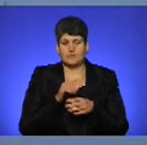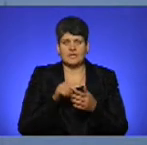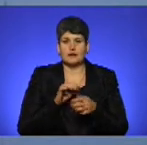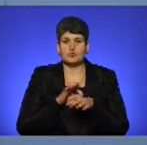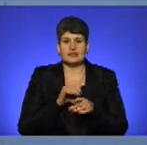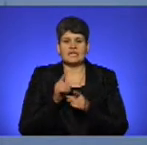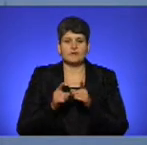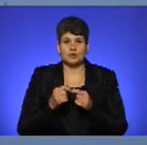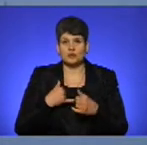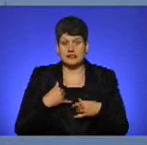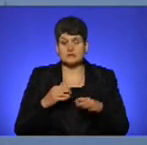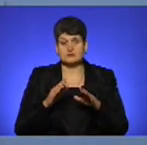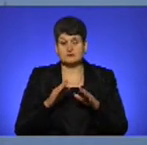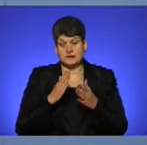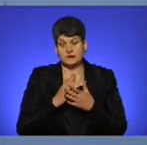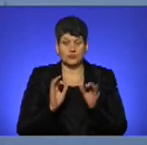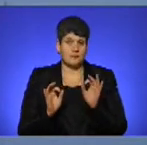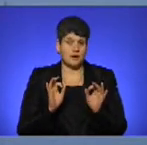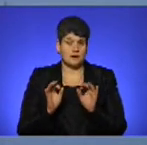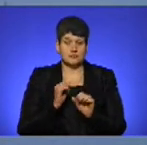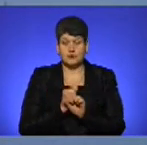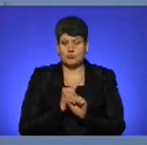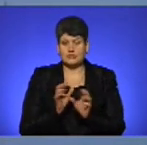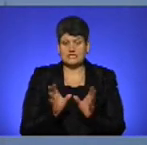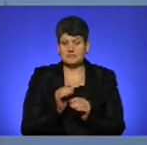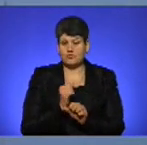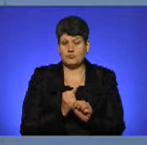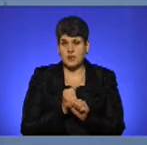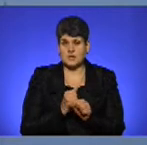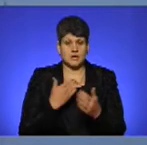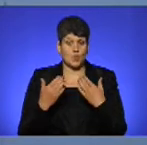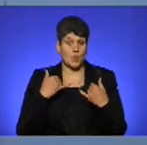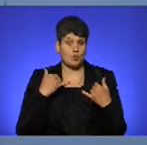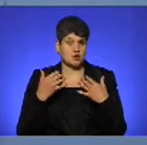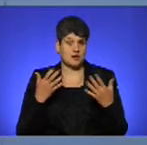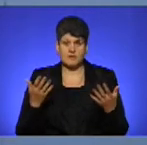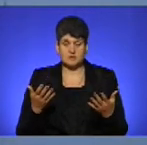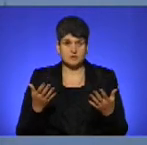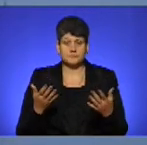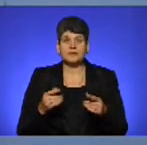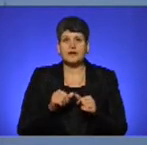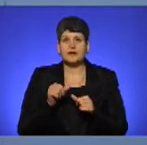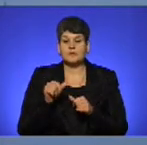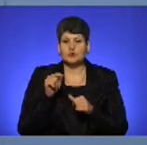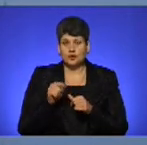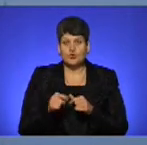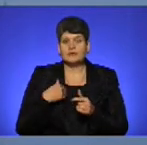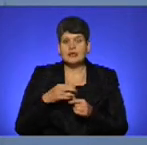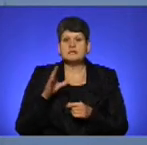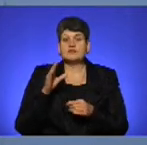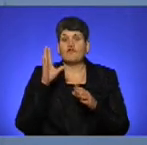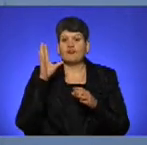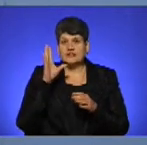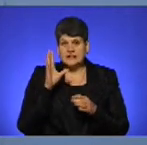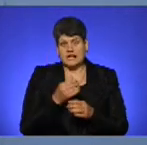Друге, в нас склалася нормальна робота, нормальна співпраця, комунікація. І крім того, в нас склалася вдала